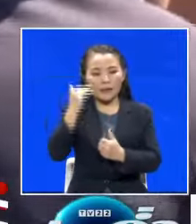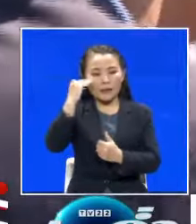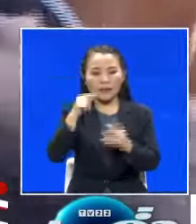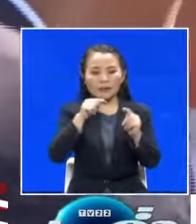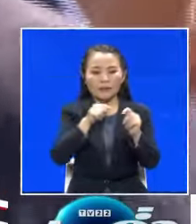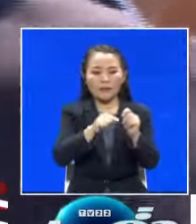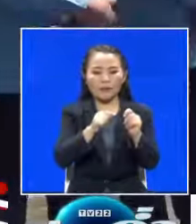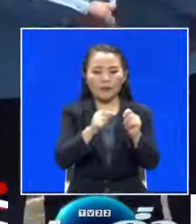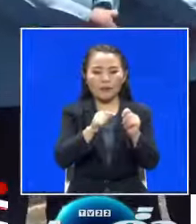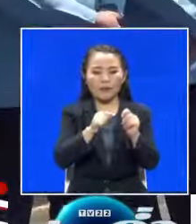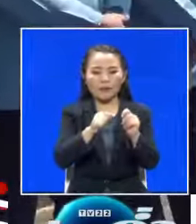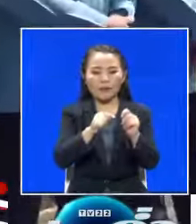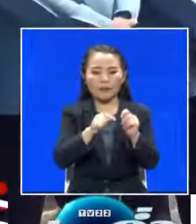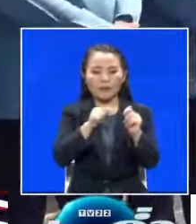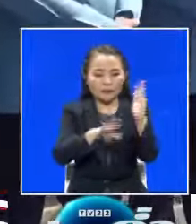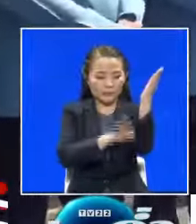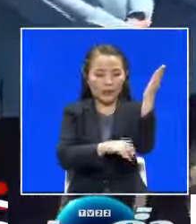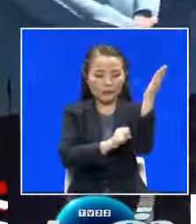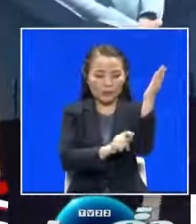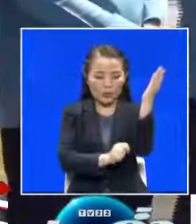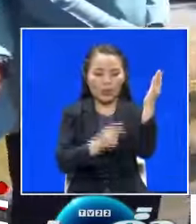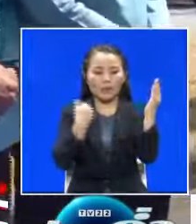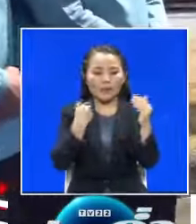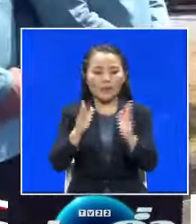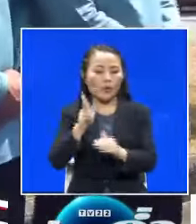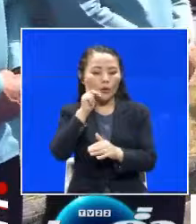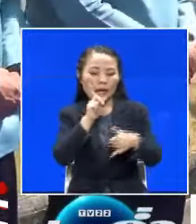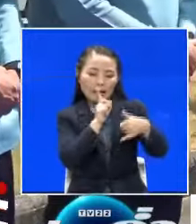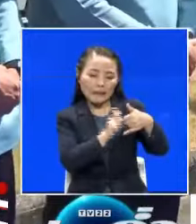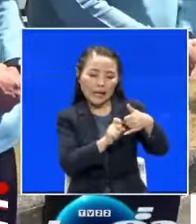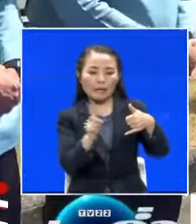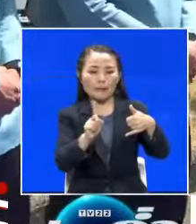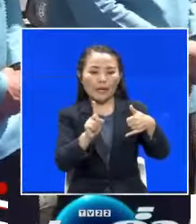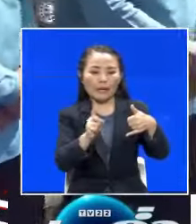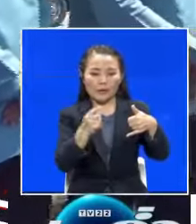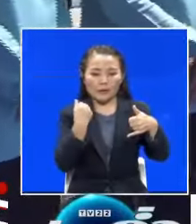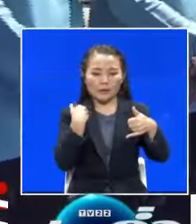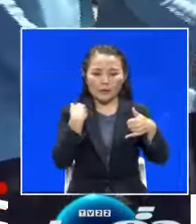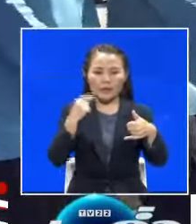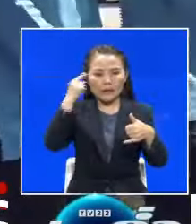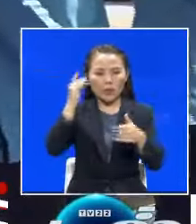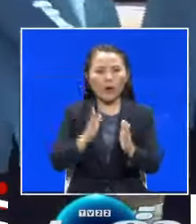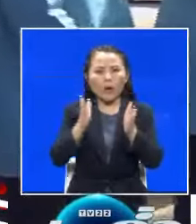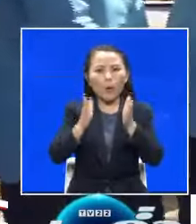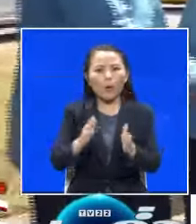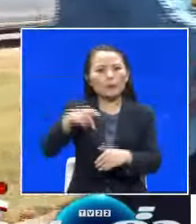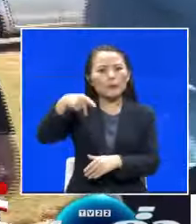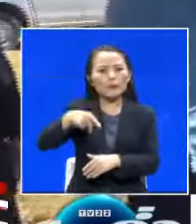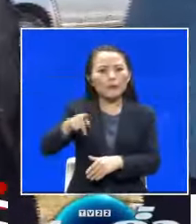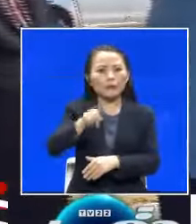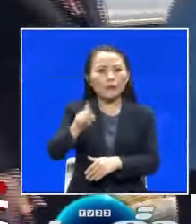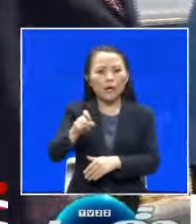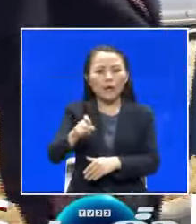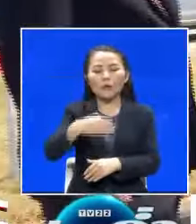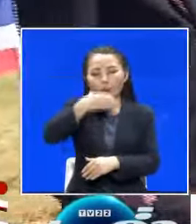บลควนสตออำเภอควนโดนจังหวัดสตูลนักข่าวก็ไปถามค่ะบอกว่าเรื่องนี้เนี่ยเข้าข่ายอภิสิทธิ์ชนหรือไม่คุ